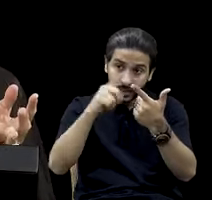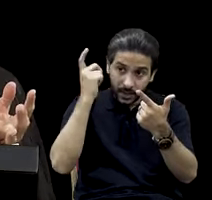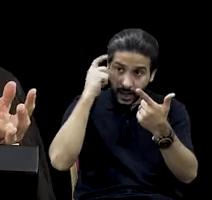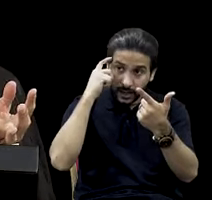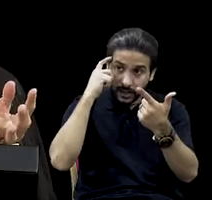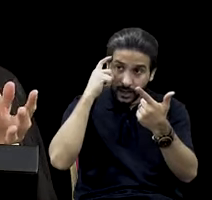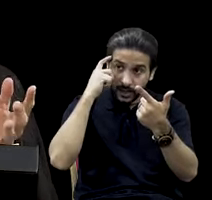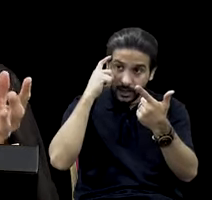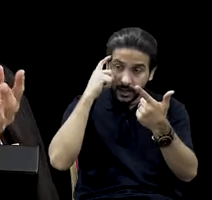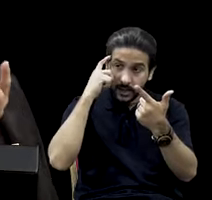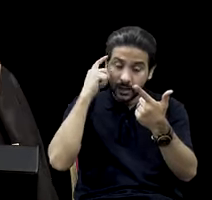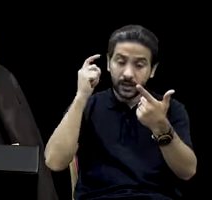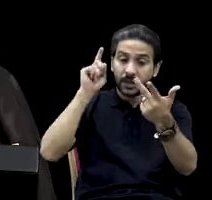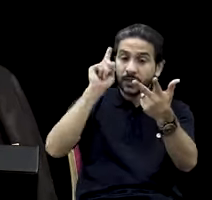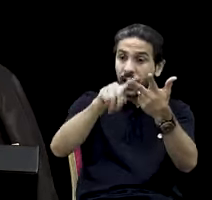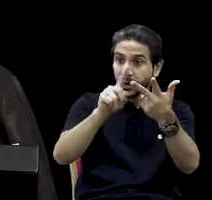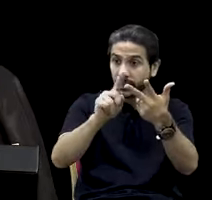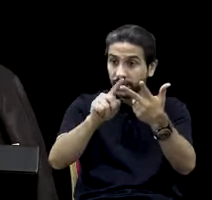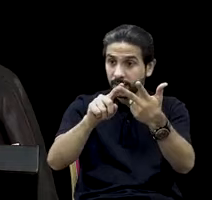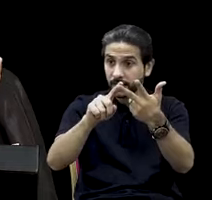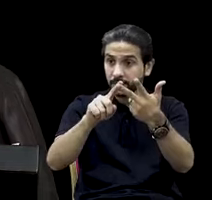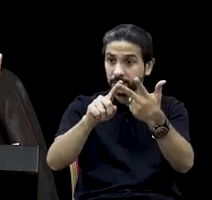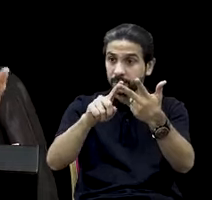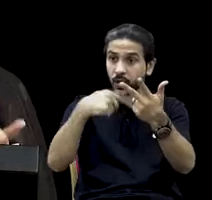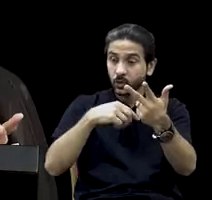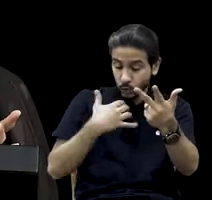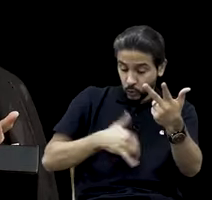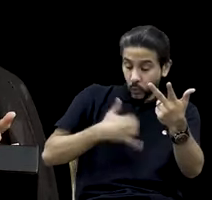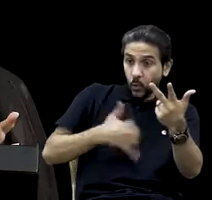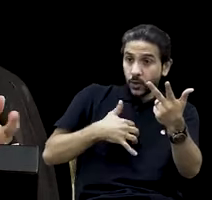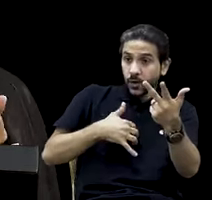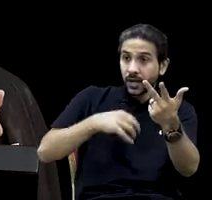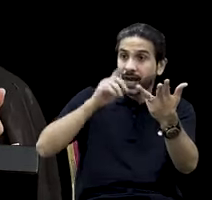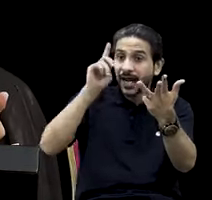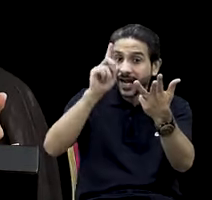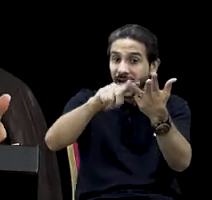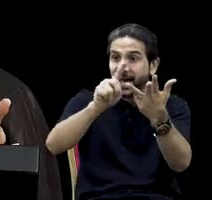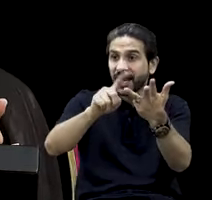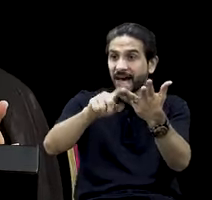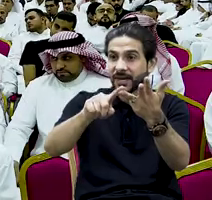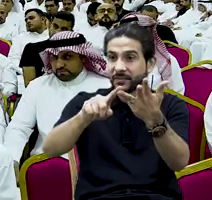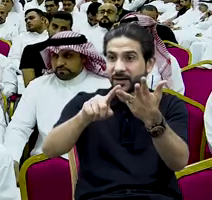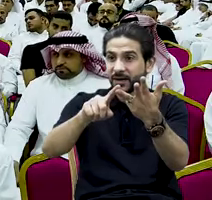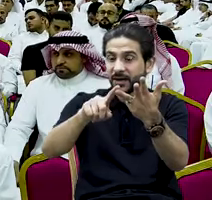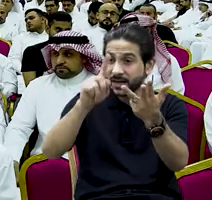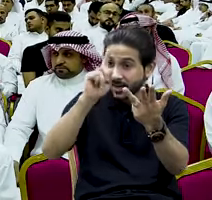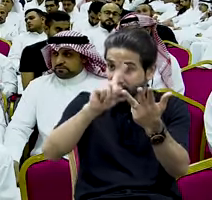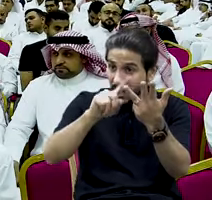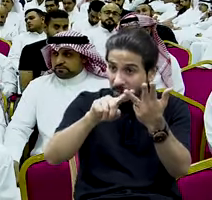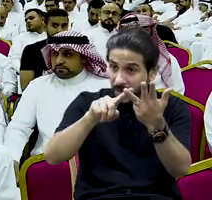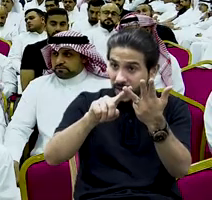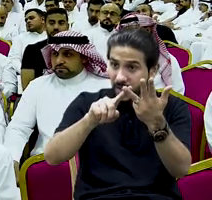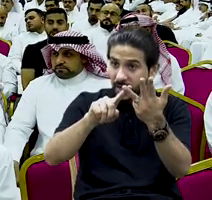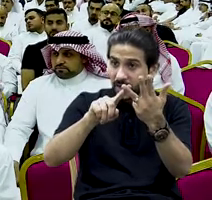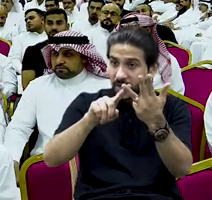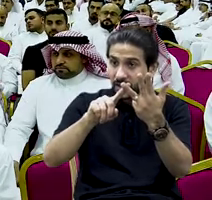العقلي المرحله الثالثه التمحور حول الشعور الى ان وصل علم النفس الى المرحله